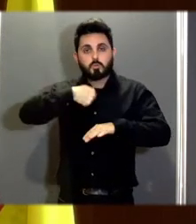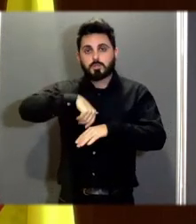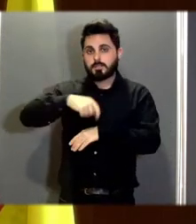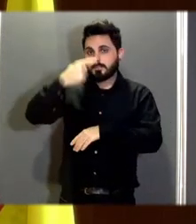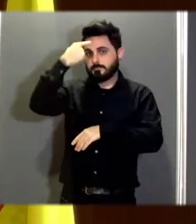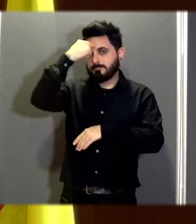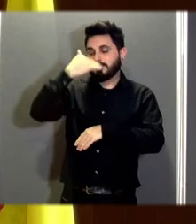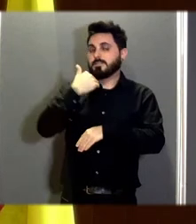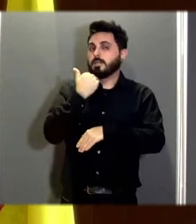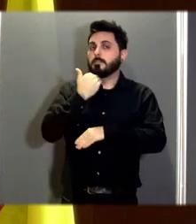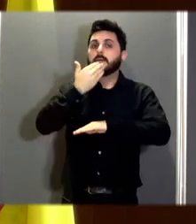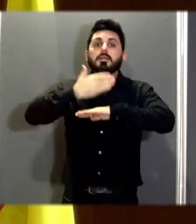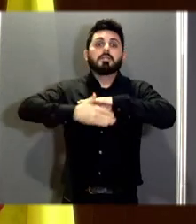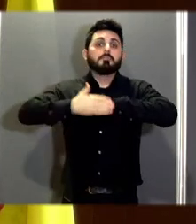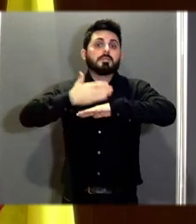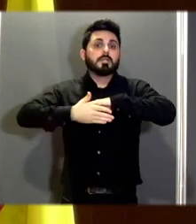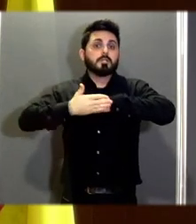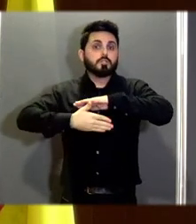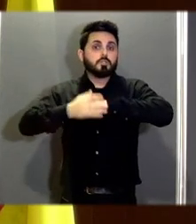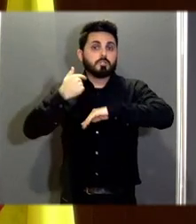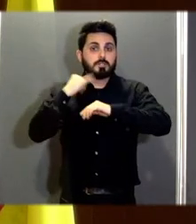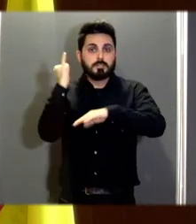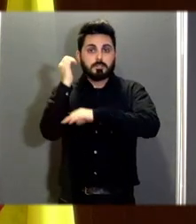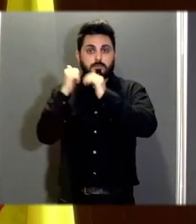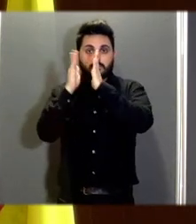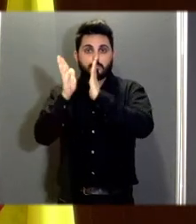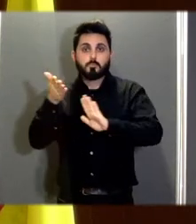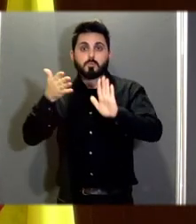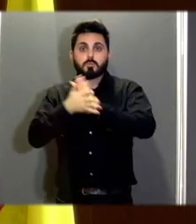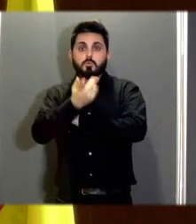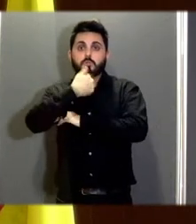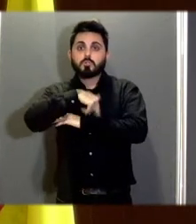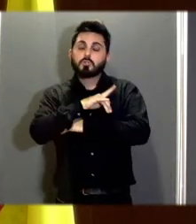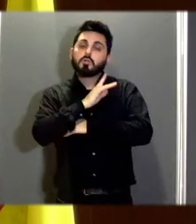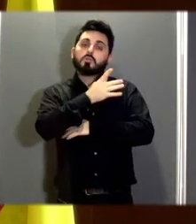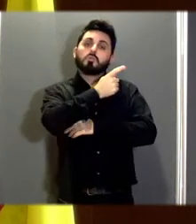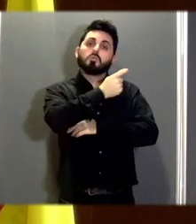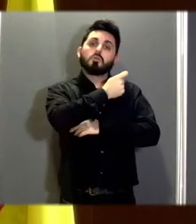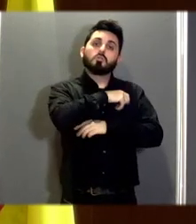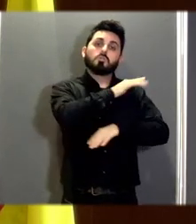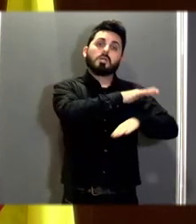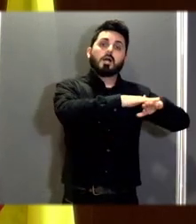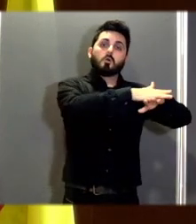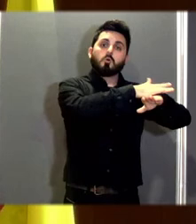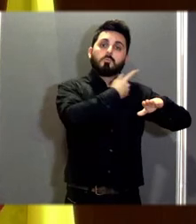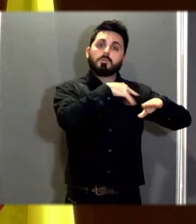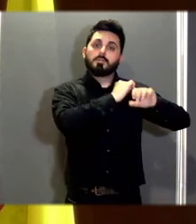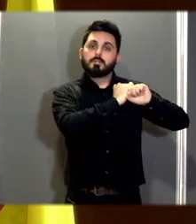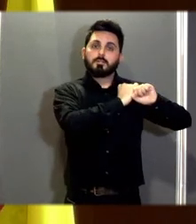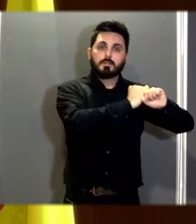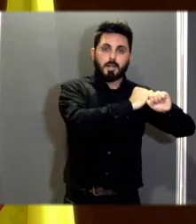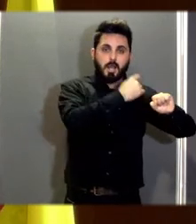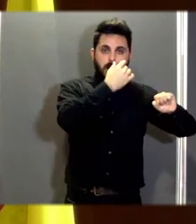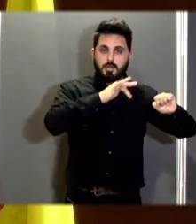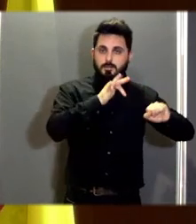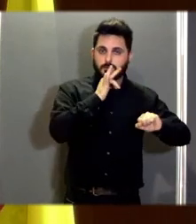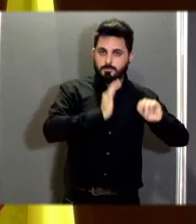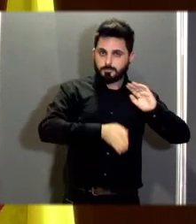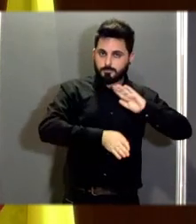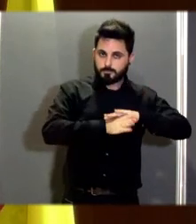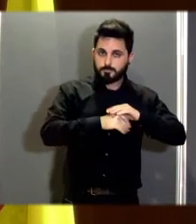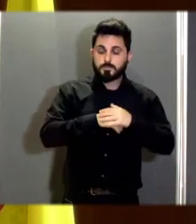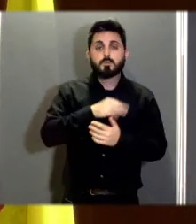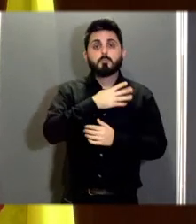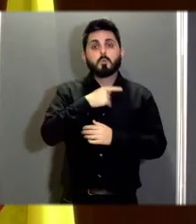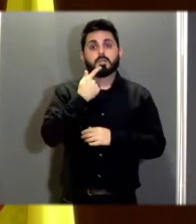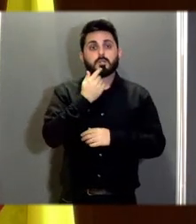aquestes institucions tenen quan encara estem formant part de l'estat espanyol. És crucial no defugir el conflicte, sinó